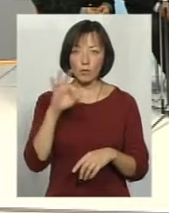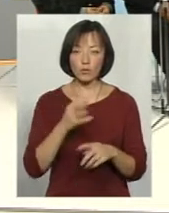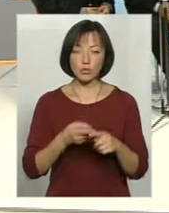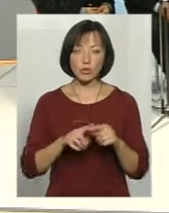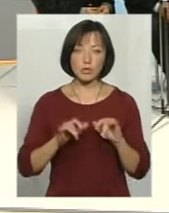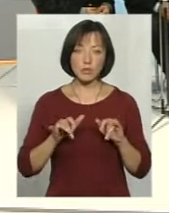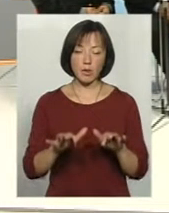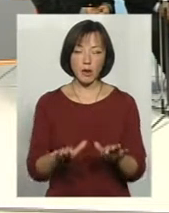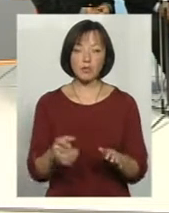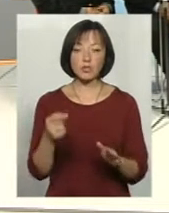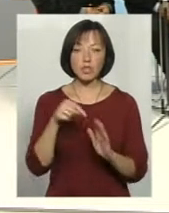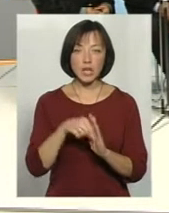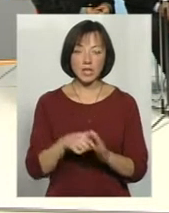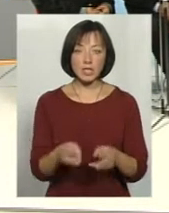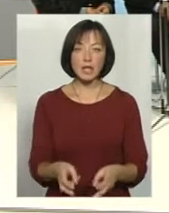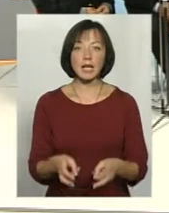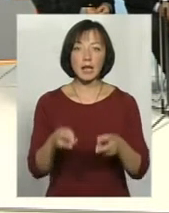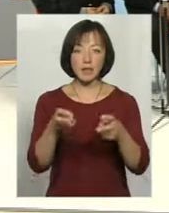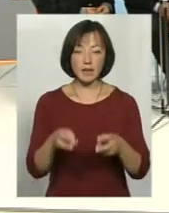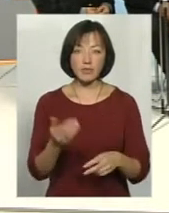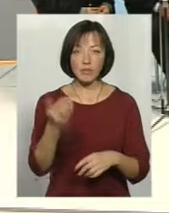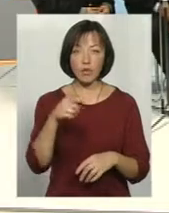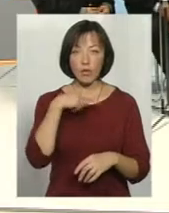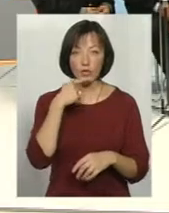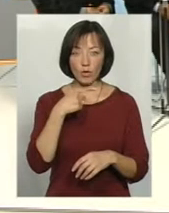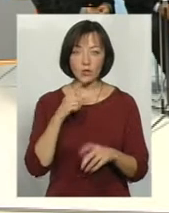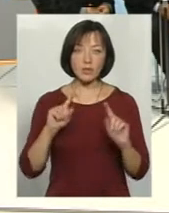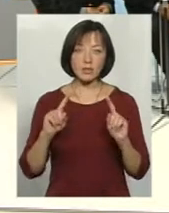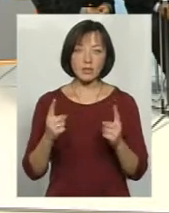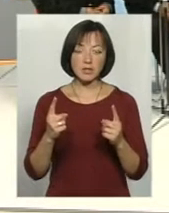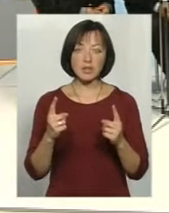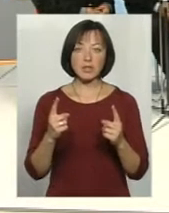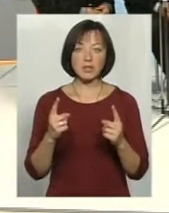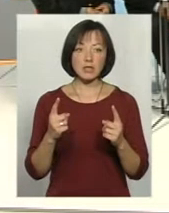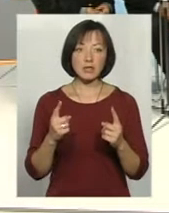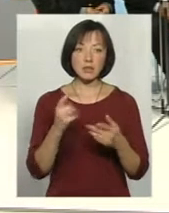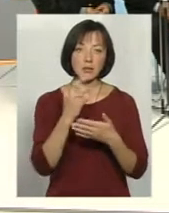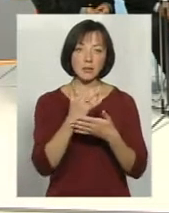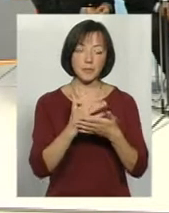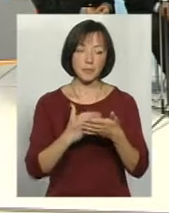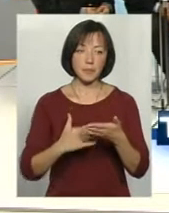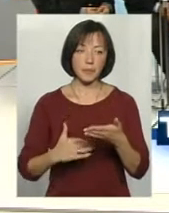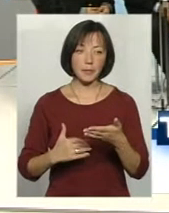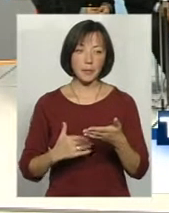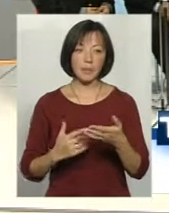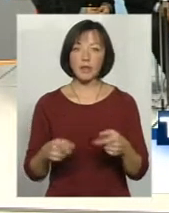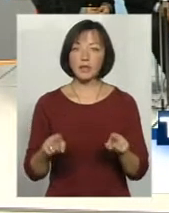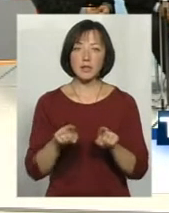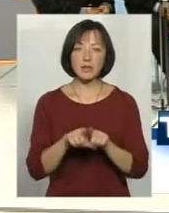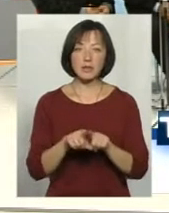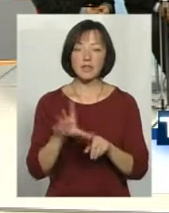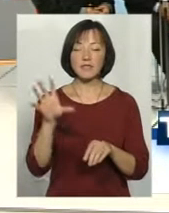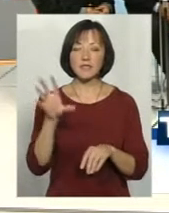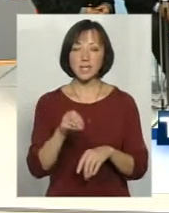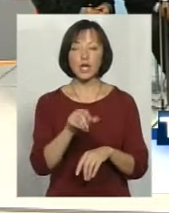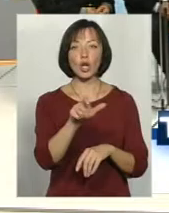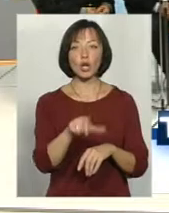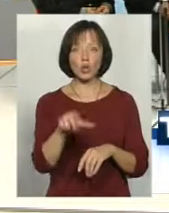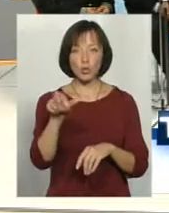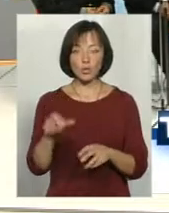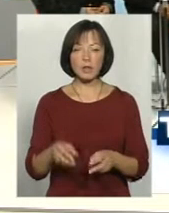справу. Значить, ліфт, про який ви кажете, що він надзвичайно, він не такий вже, всі люди